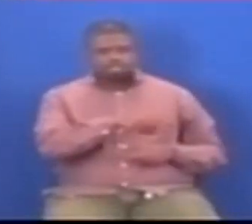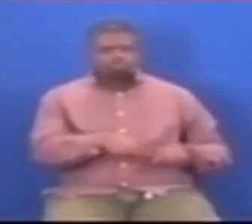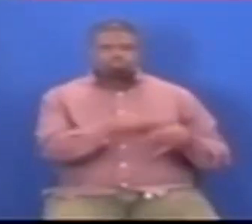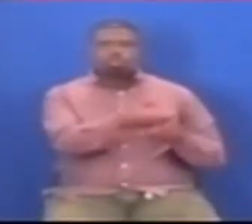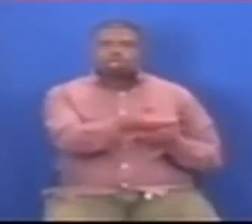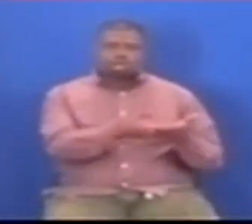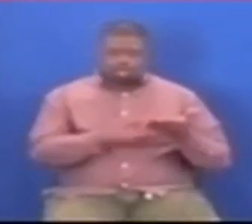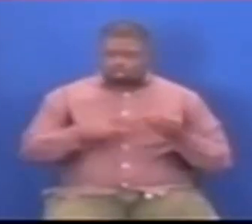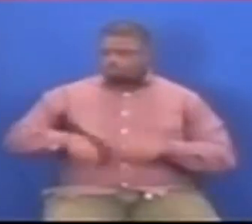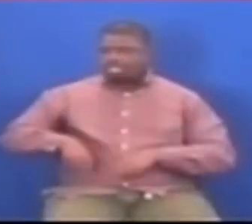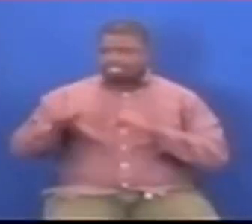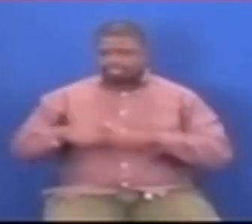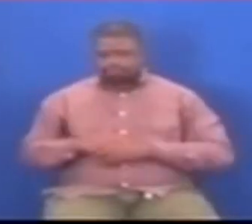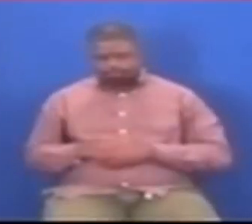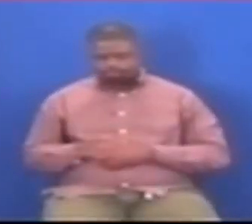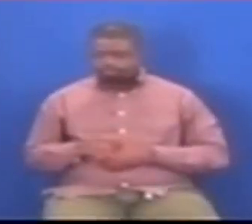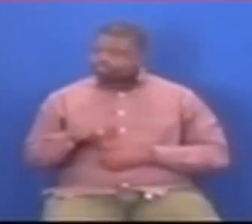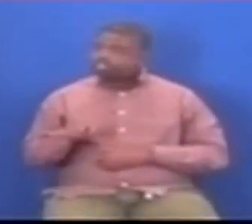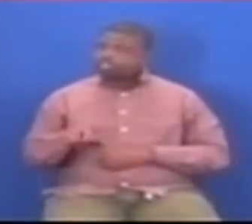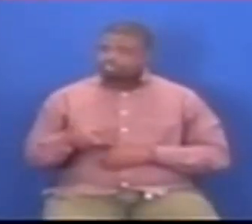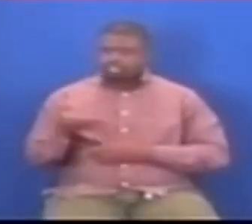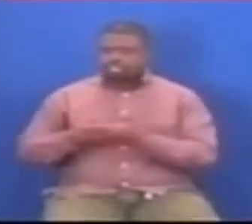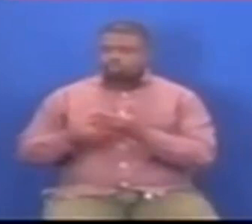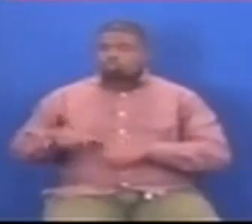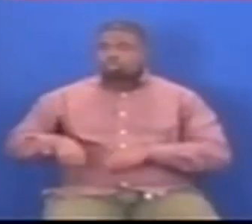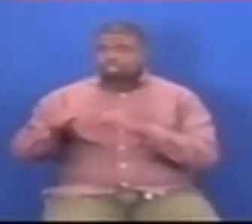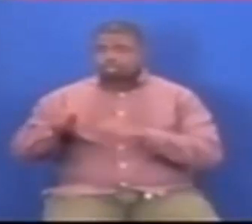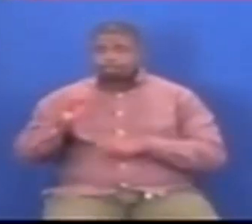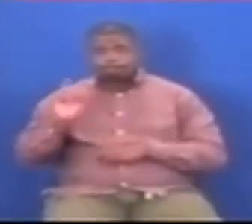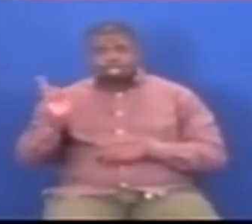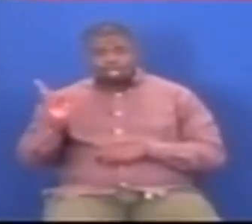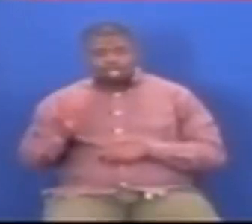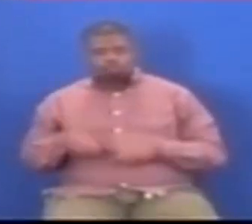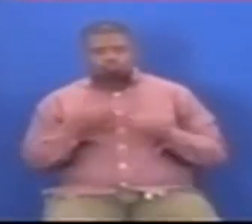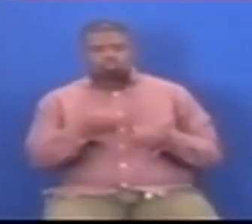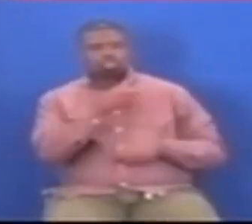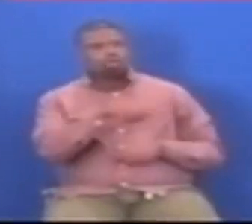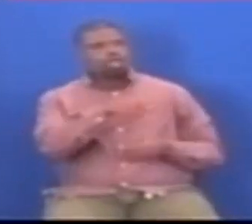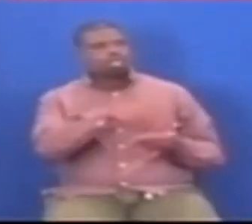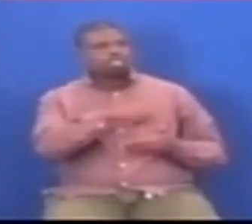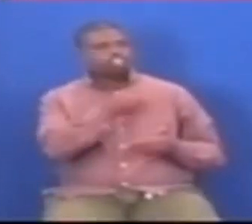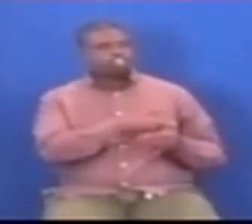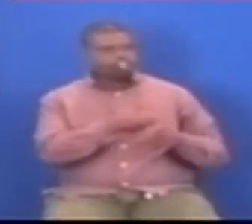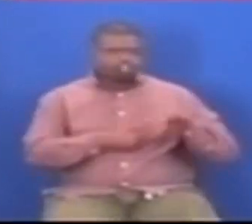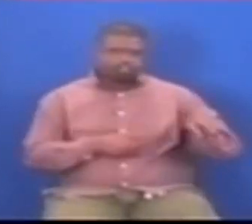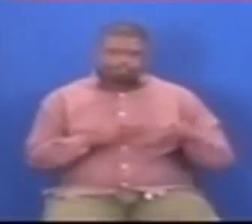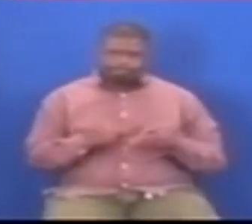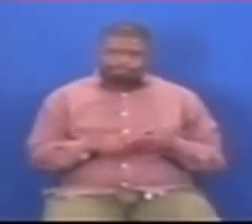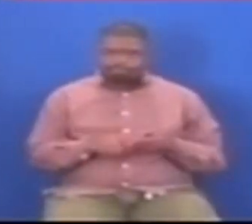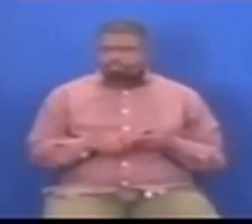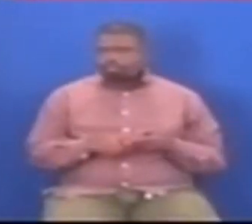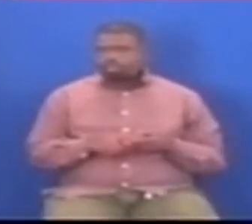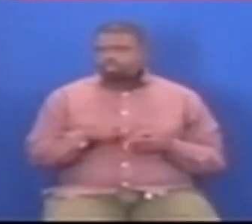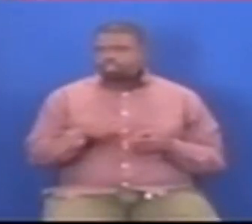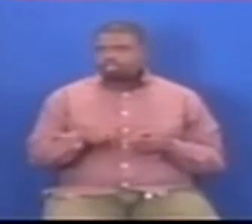za umiliki. Nyaraka hizi ni hati ya umiliki ya kimila ambayo hutolewa kwa ardhi ya kijiji, na hati miliki ya kupewa